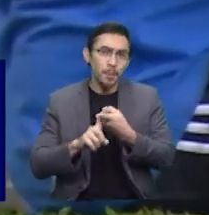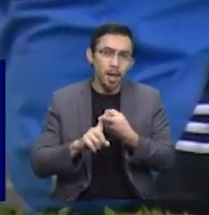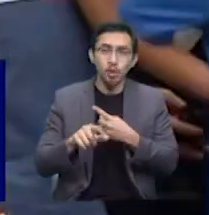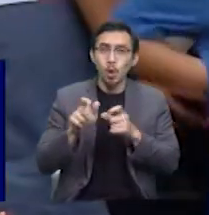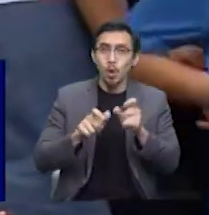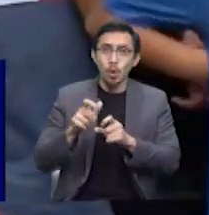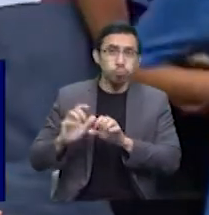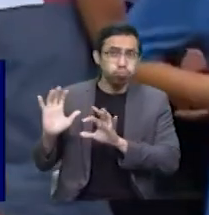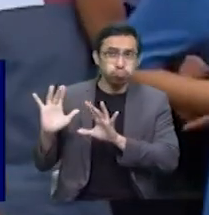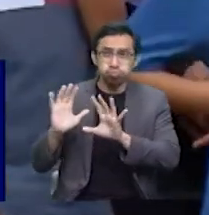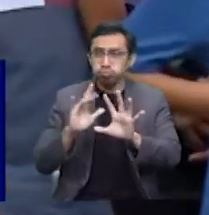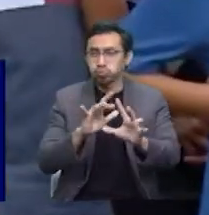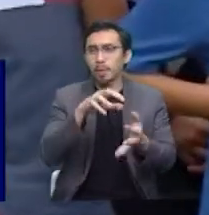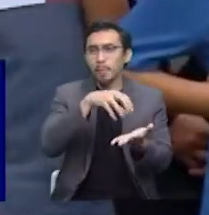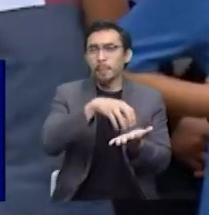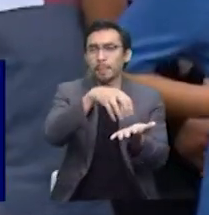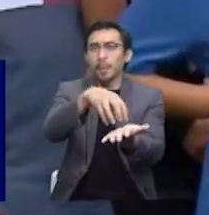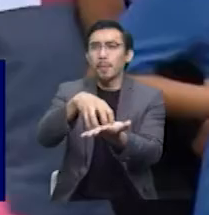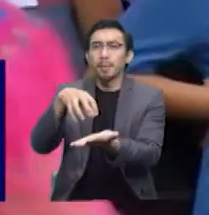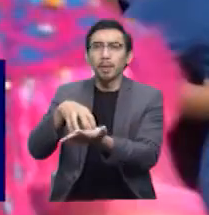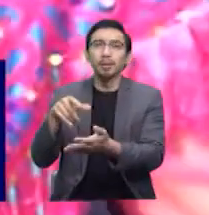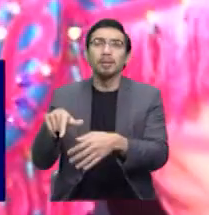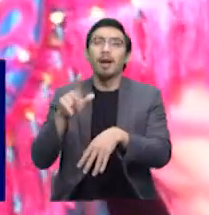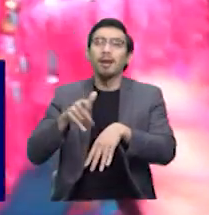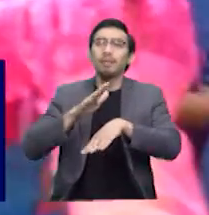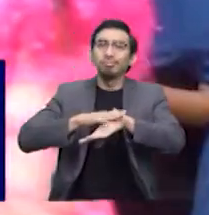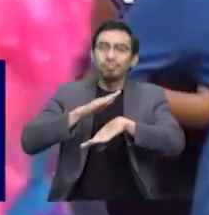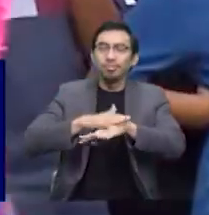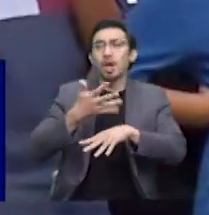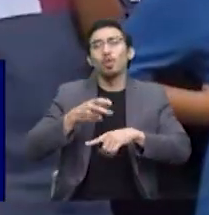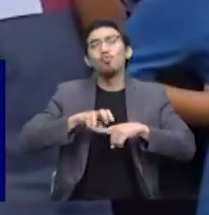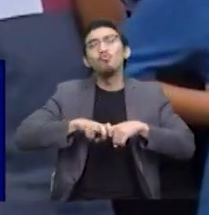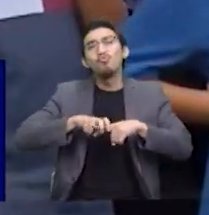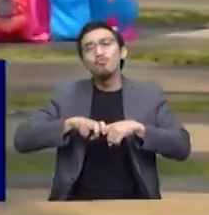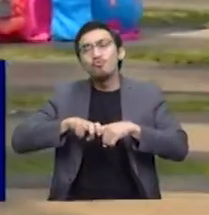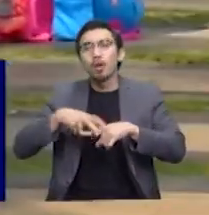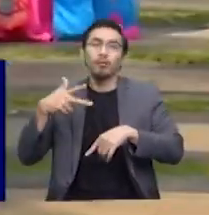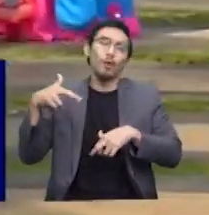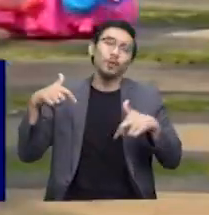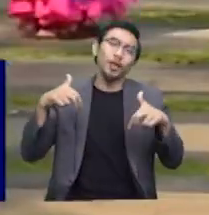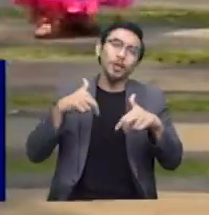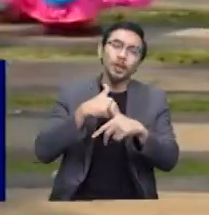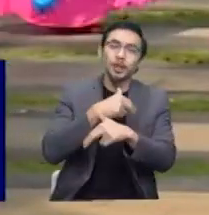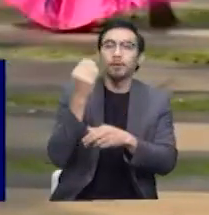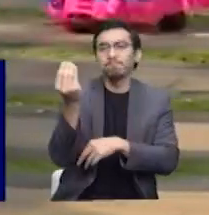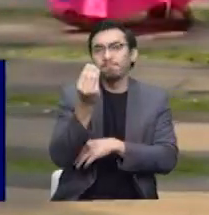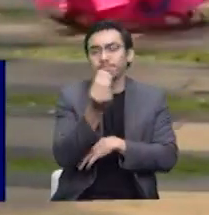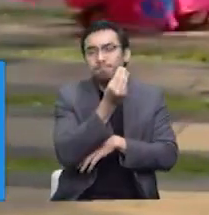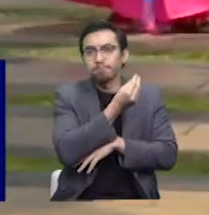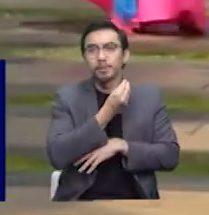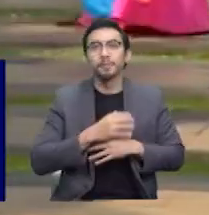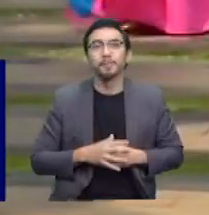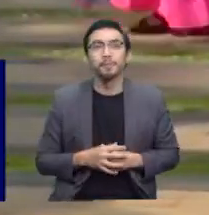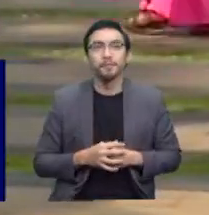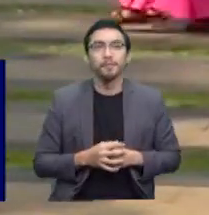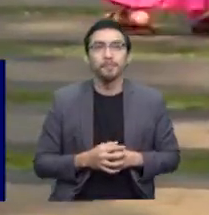anjungan dan wahana atau hanya duduk di sejumlah spot bersantai untuk menikmati suasana. Untuk merayakan tahun baru 2024,